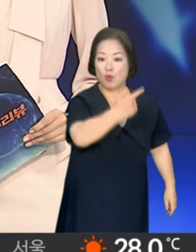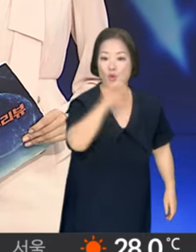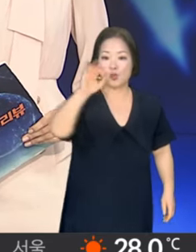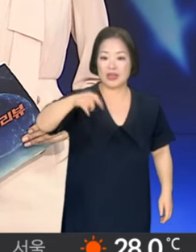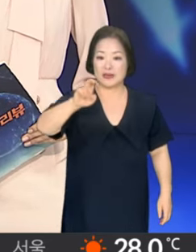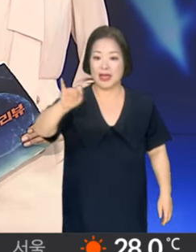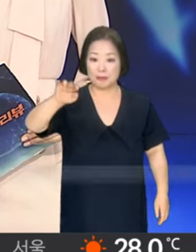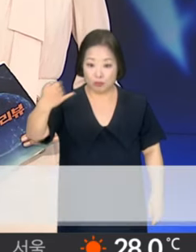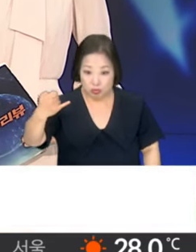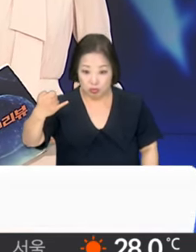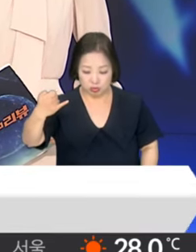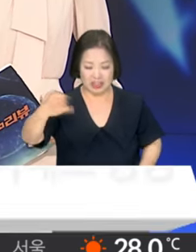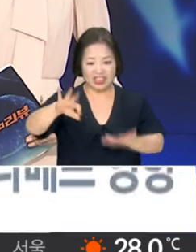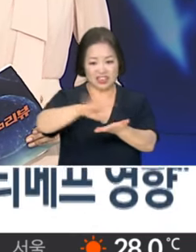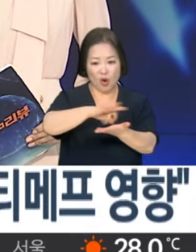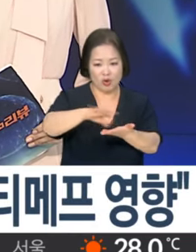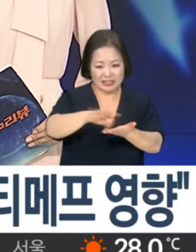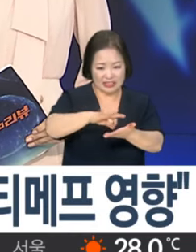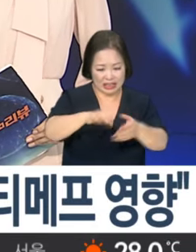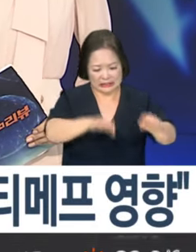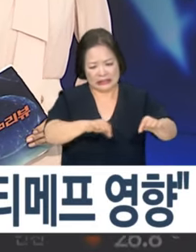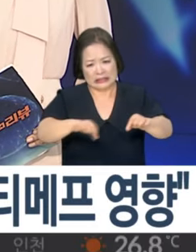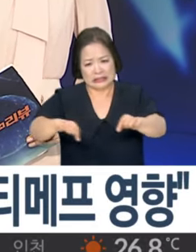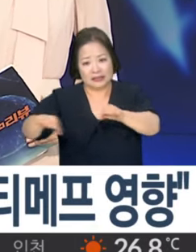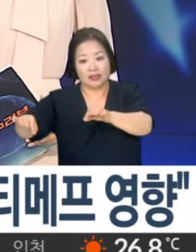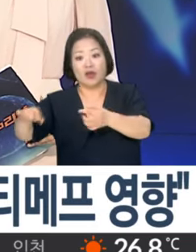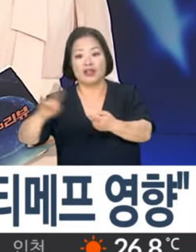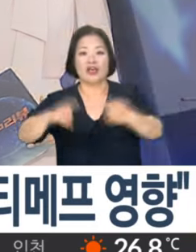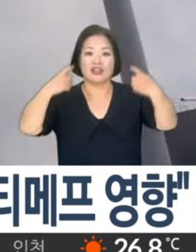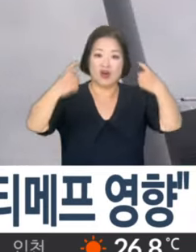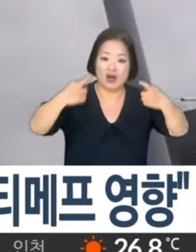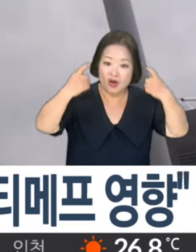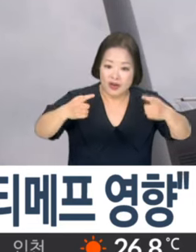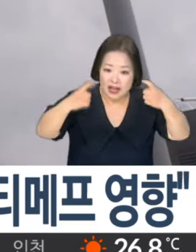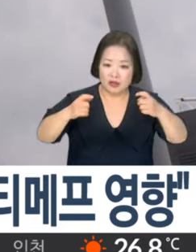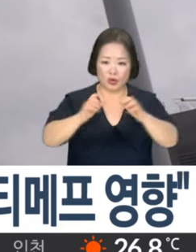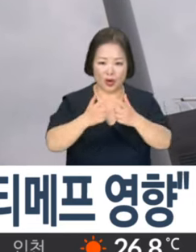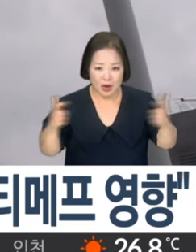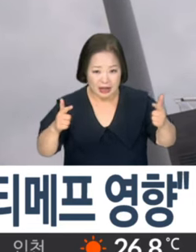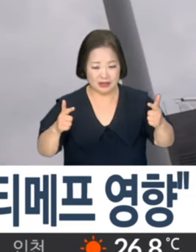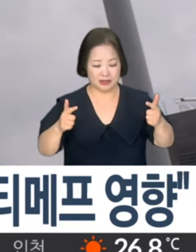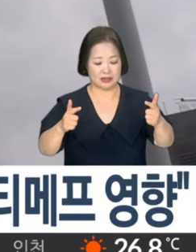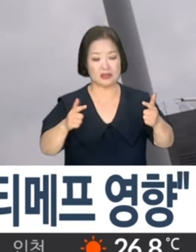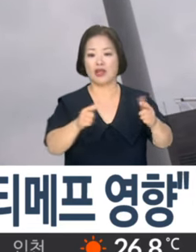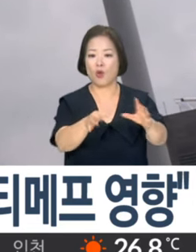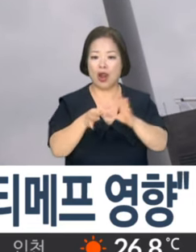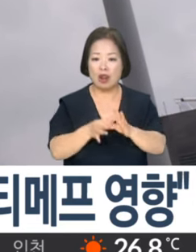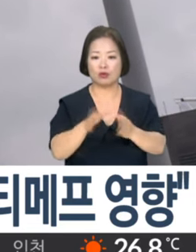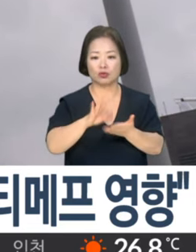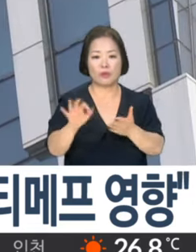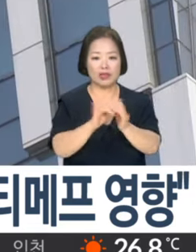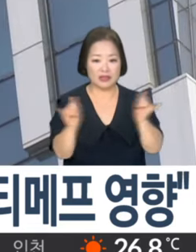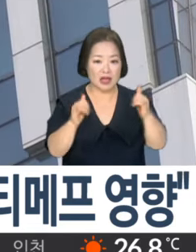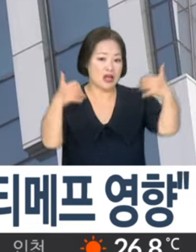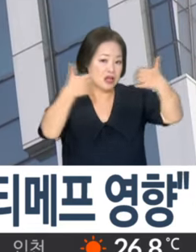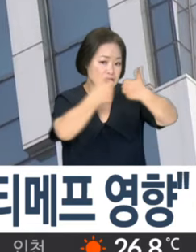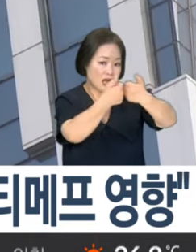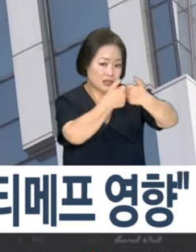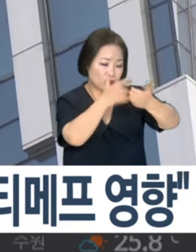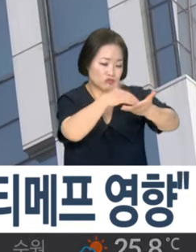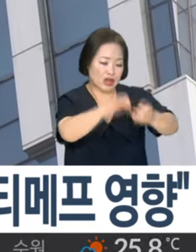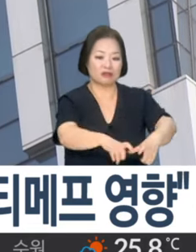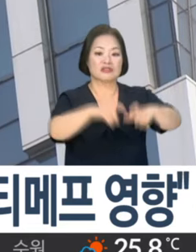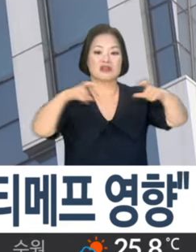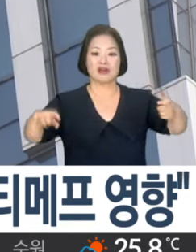팀원과 위메프 정산 지연 사태 이후에 지난달 여행과 레저 시설 이용 관련 소비자 상담이 그 전 달보다 급증한